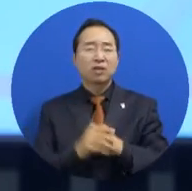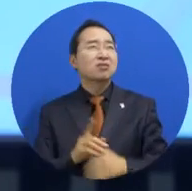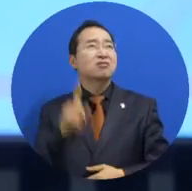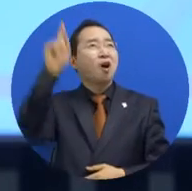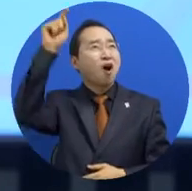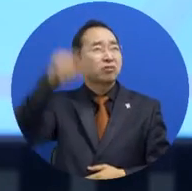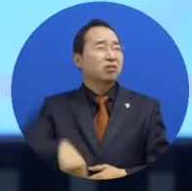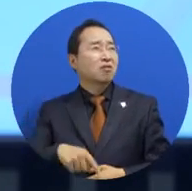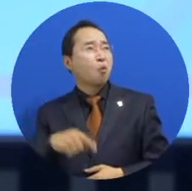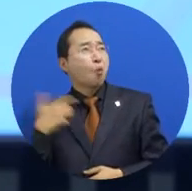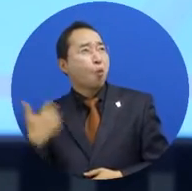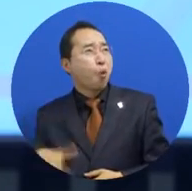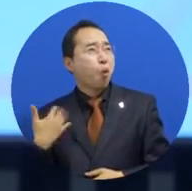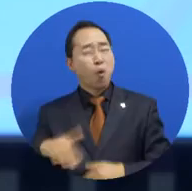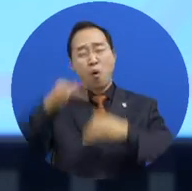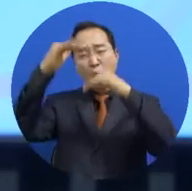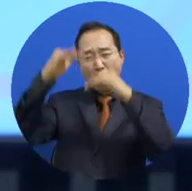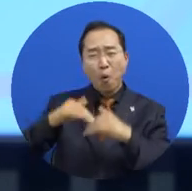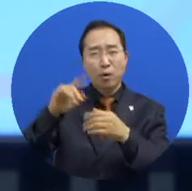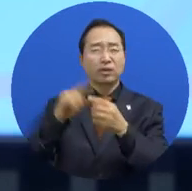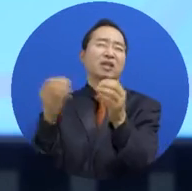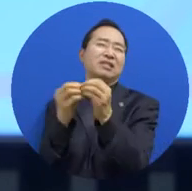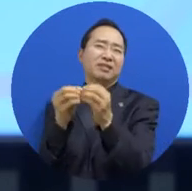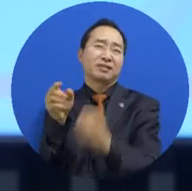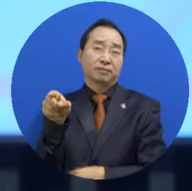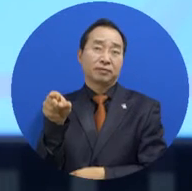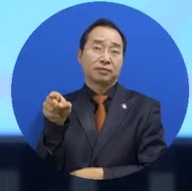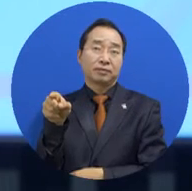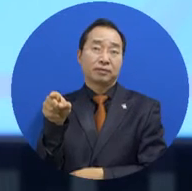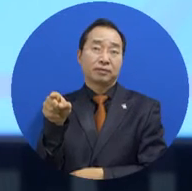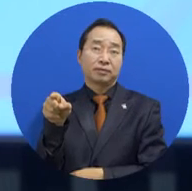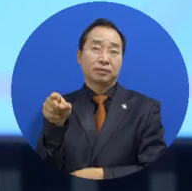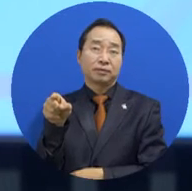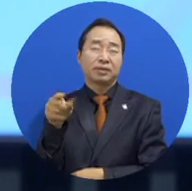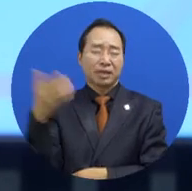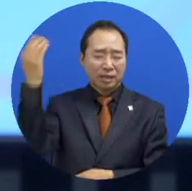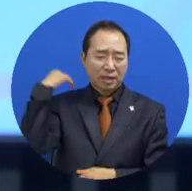얼마나 많은 차이와 다양성이 있는가에 대한 글인데,